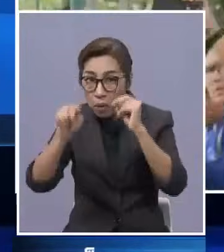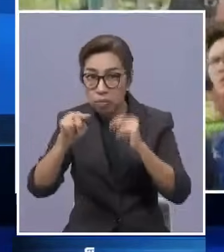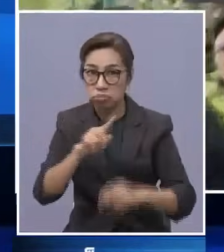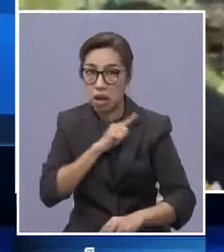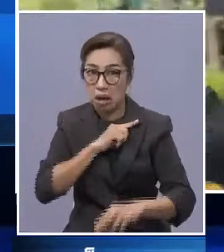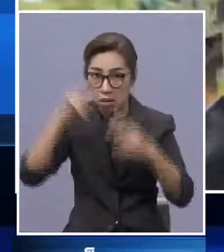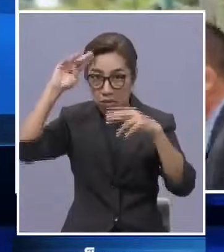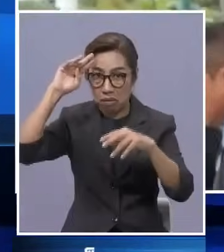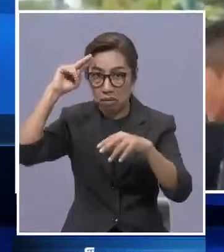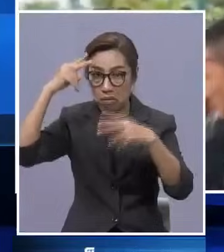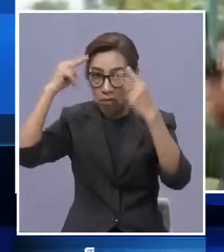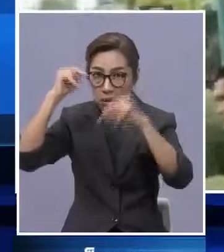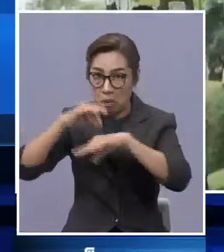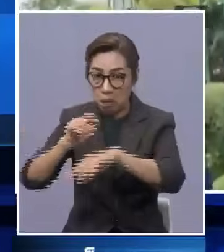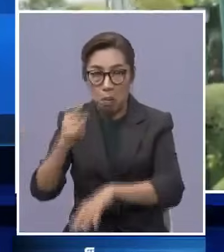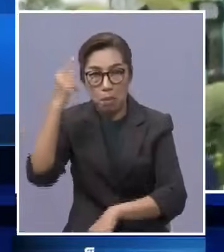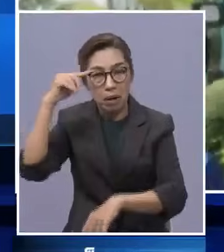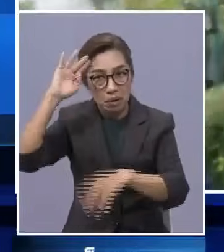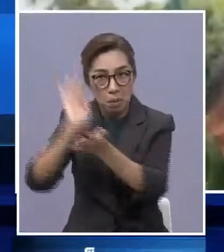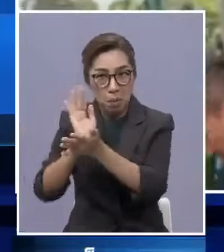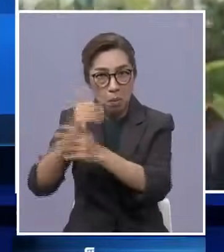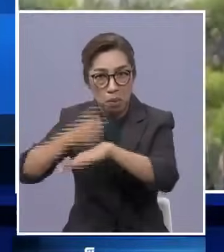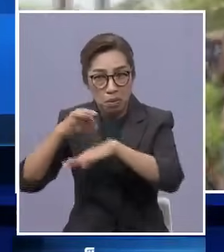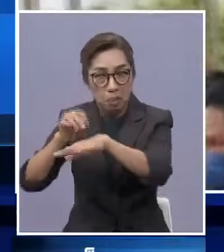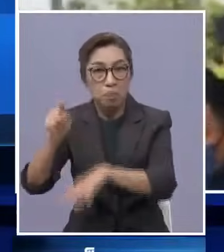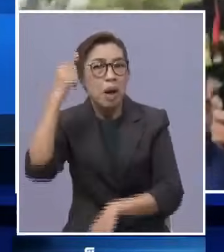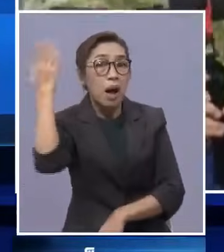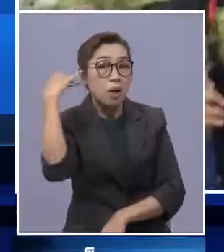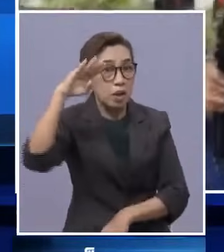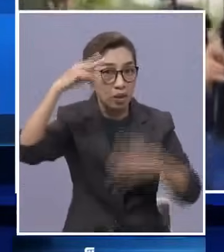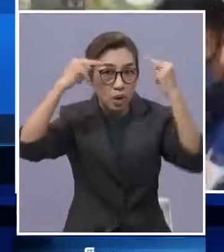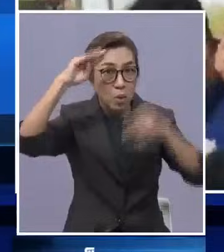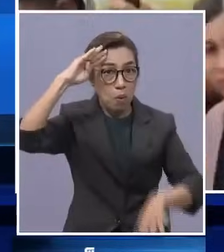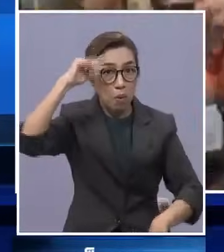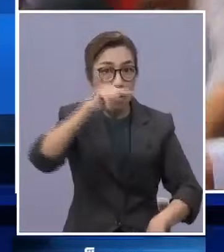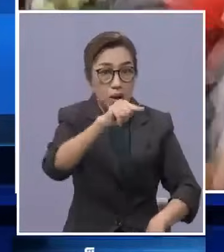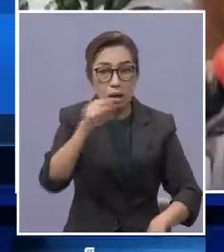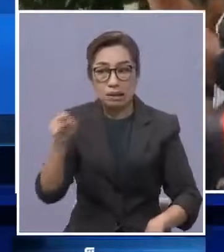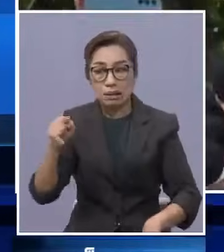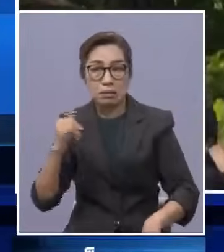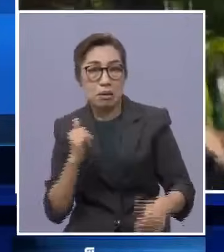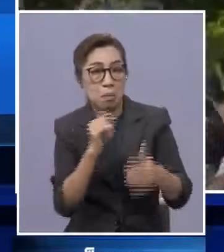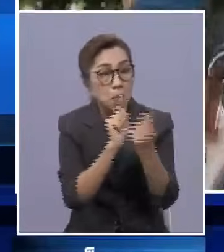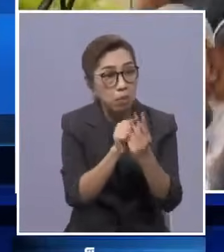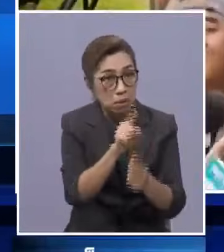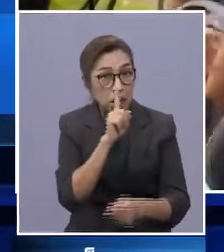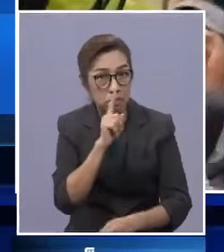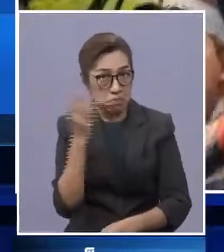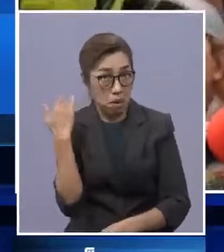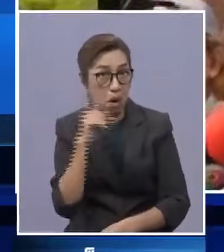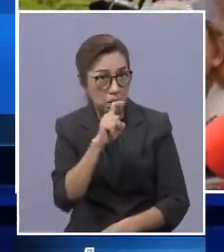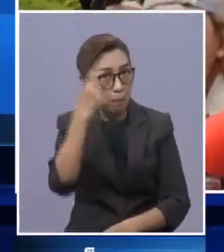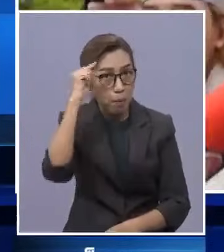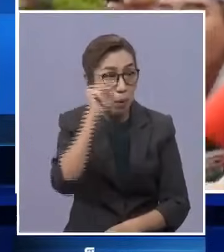ยกับนายกที่ทำเนียบอ ่ ะอดีตนายกประยุทธ์อ่ะท่านคุยเรื่องนี้กันไห ม บอกว่าโอ๊ยทำไมท่านประยุทธ์ท่านไม่แต่งเลยอ่ะท่านไม่แต่งตั้งไปเลยโอ้